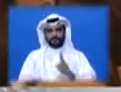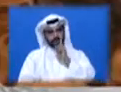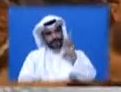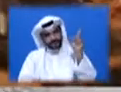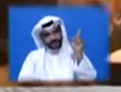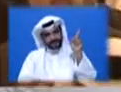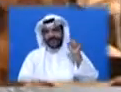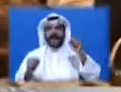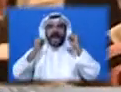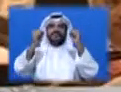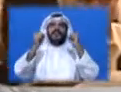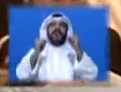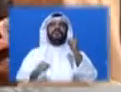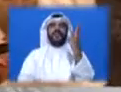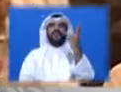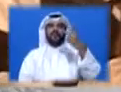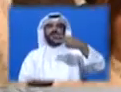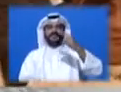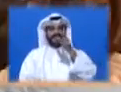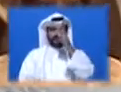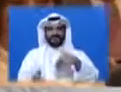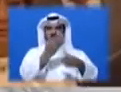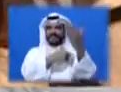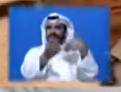ثورة 23 من يوليو لعام